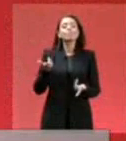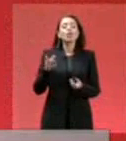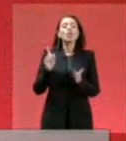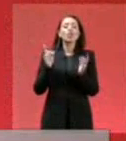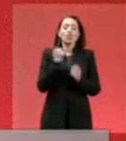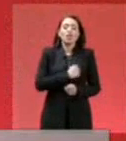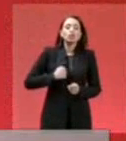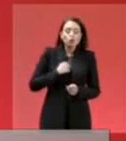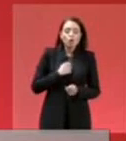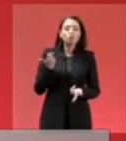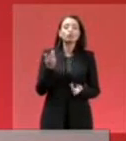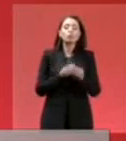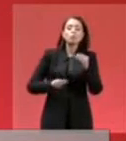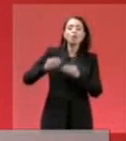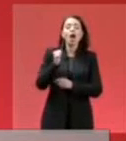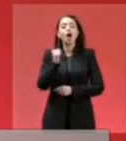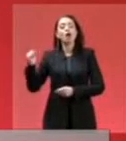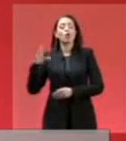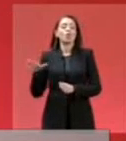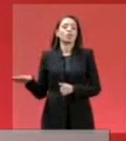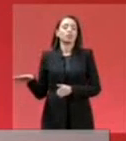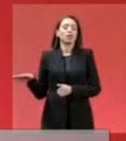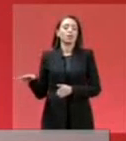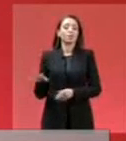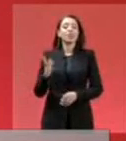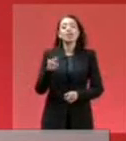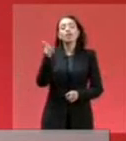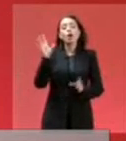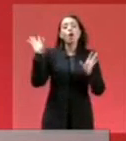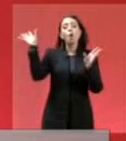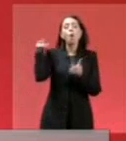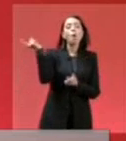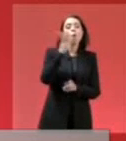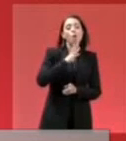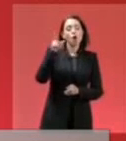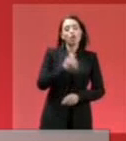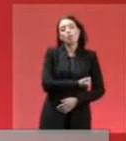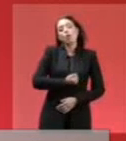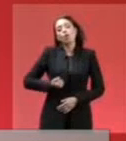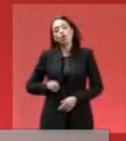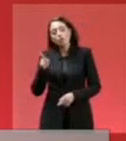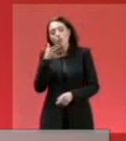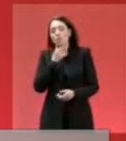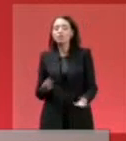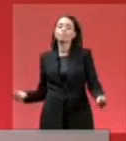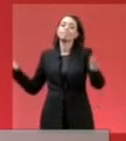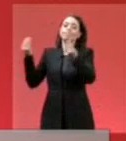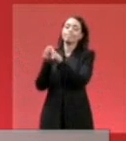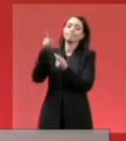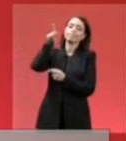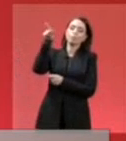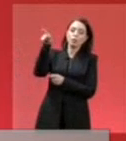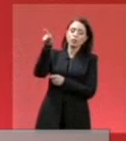ακροδεξιά. Γιατί οι οπαδοί της ακραίας λιτότητας δυστυχώς πάνε πλέον χέρι-χέρι με